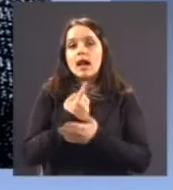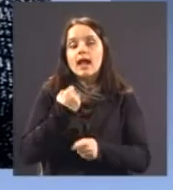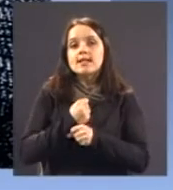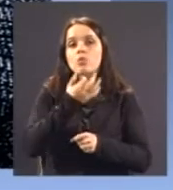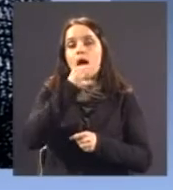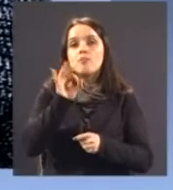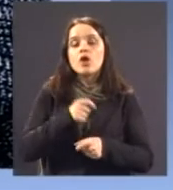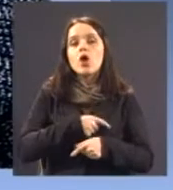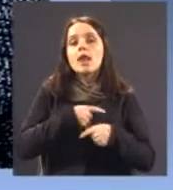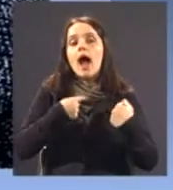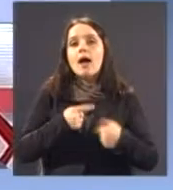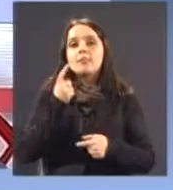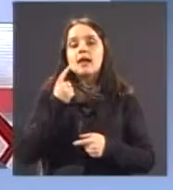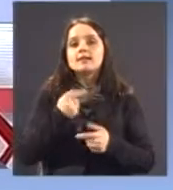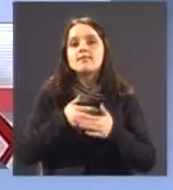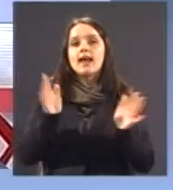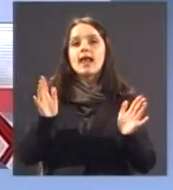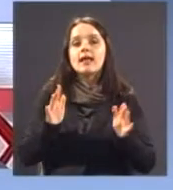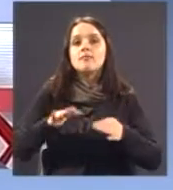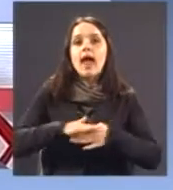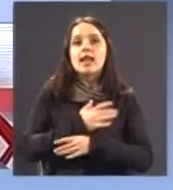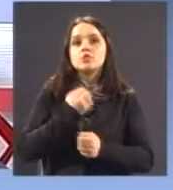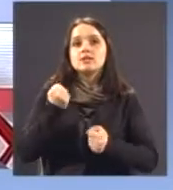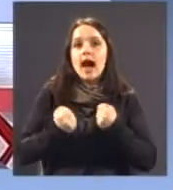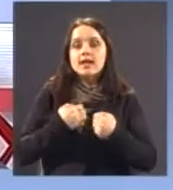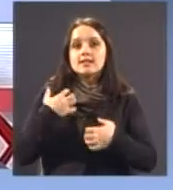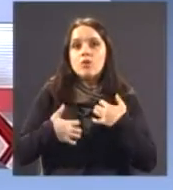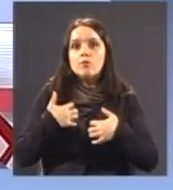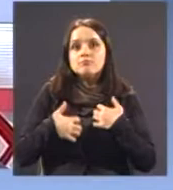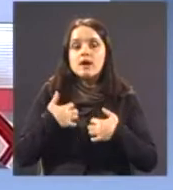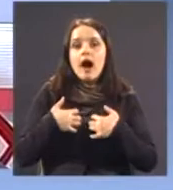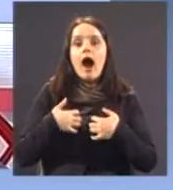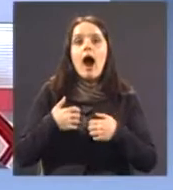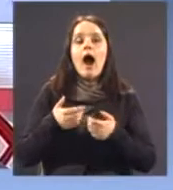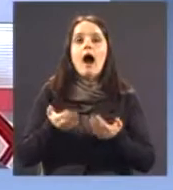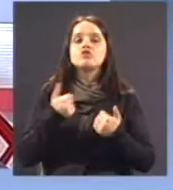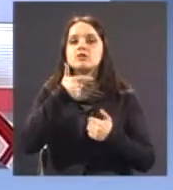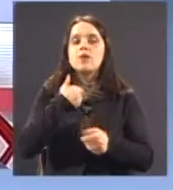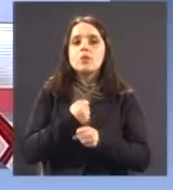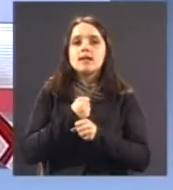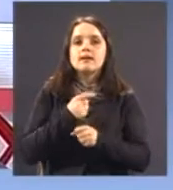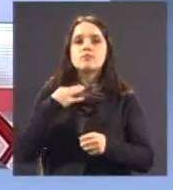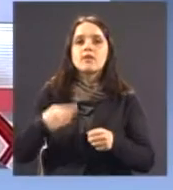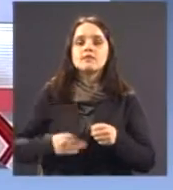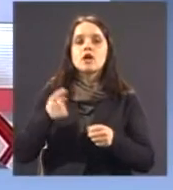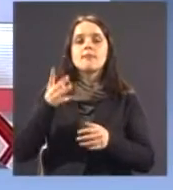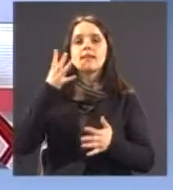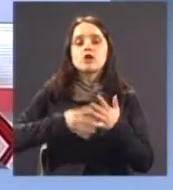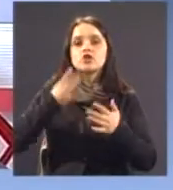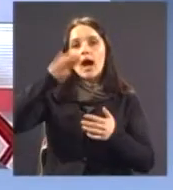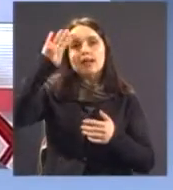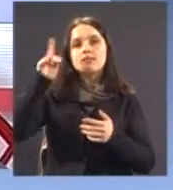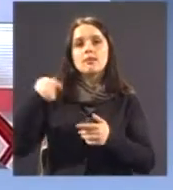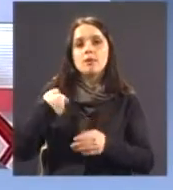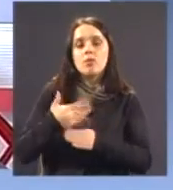vrlo sa velikim entuzijazmom. I što sam uradila? Ja sam zamolila svoje profesore s Pedagoške akademije da mi pomognu i naravno